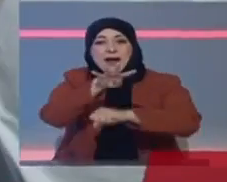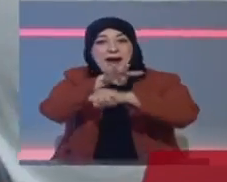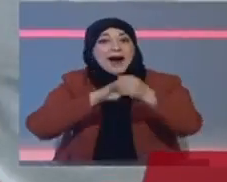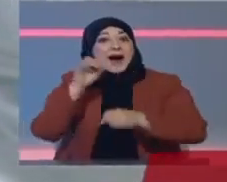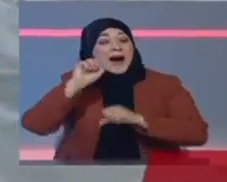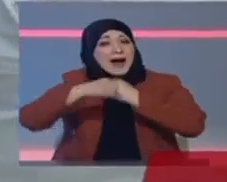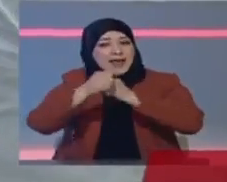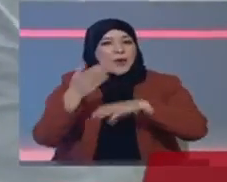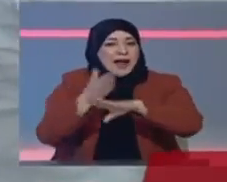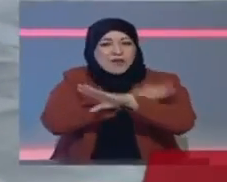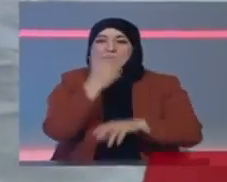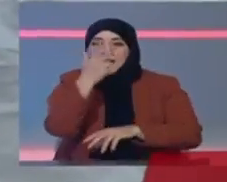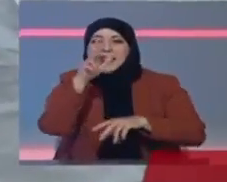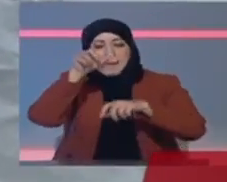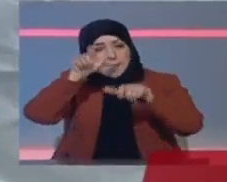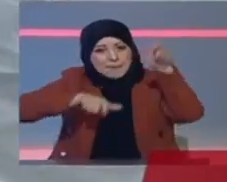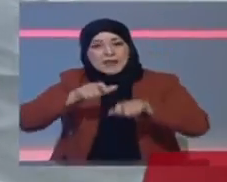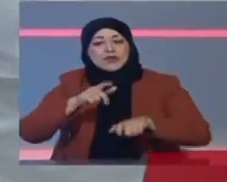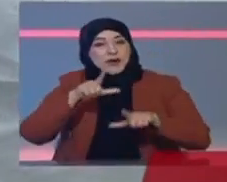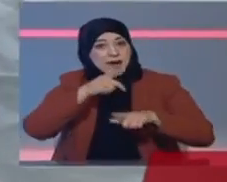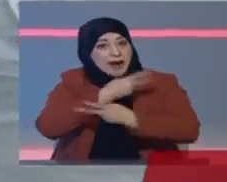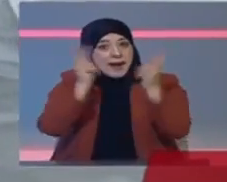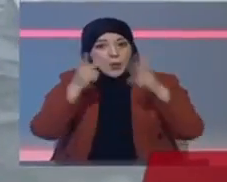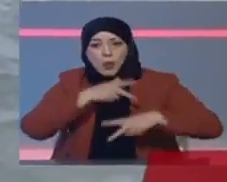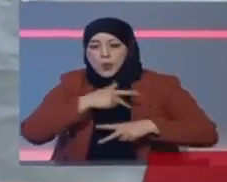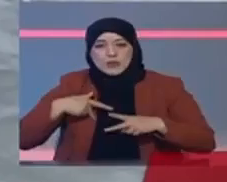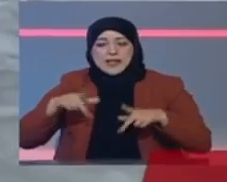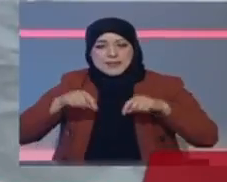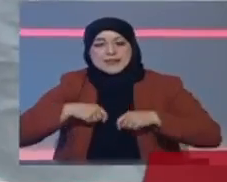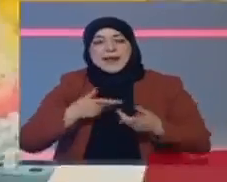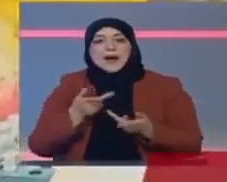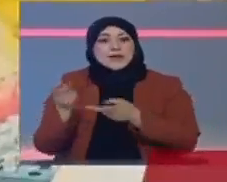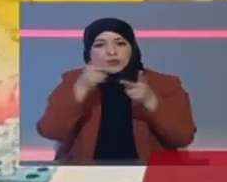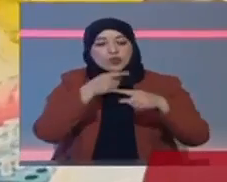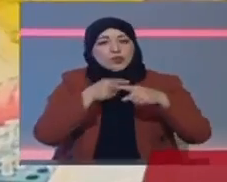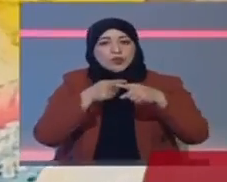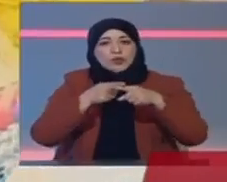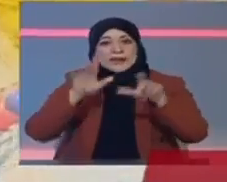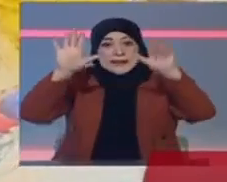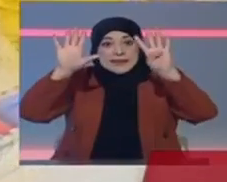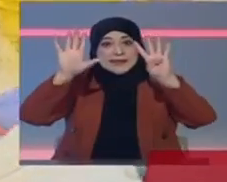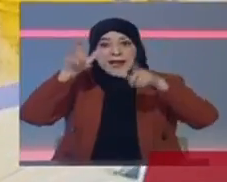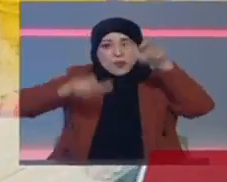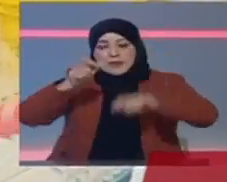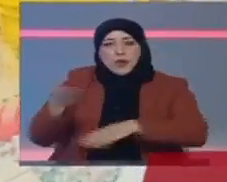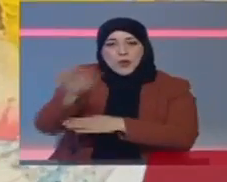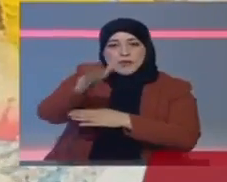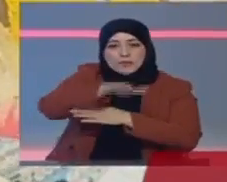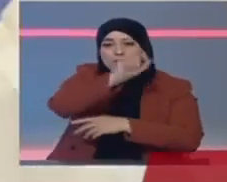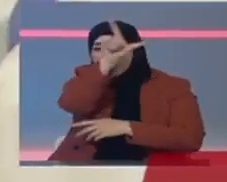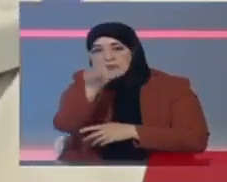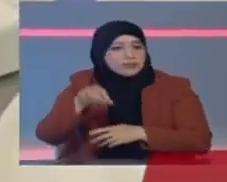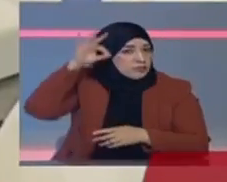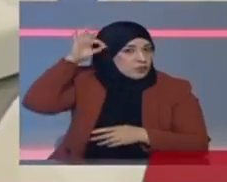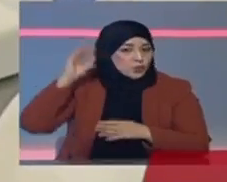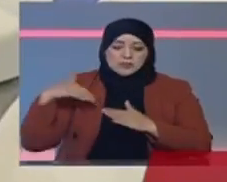شفاء سابقه وفق وزاره الصحه كما سجلت سجلت 9 وفيات في كامل انحاء الجمهوريه الى